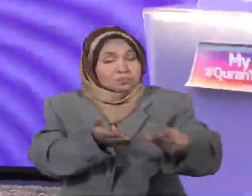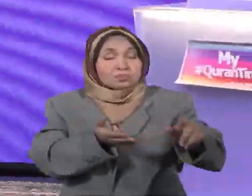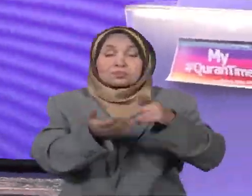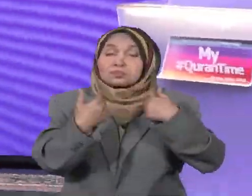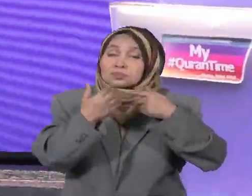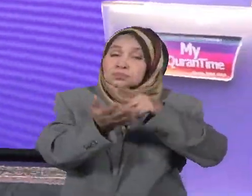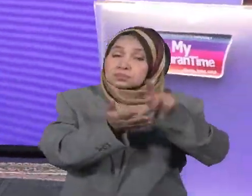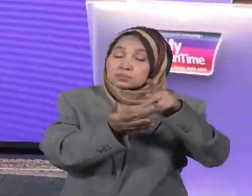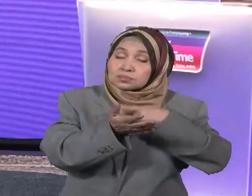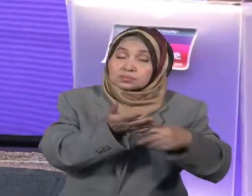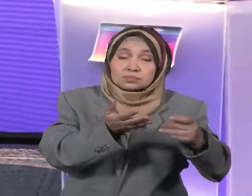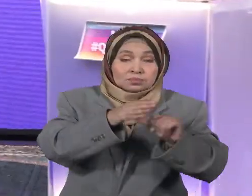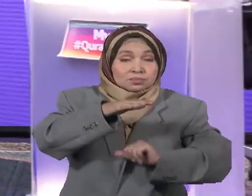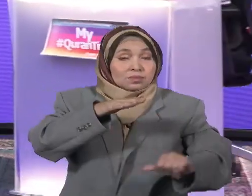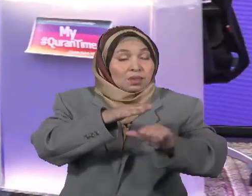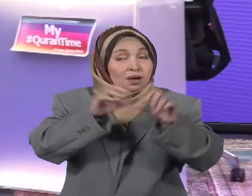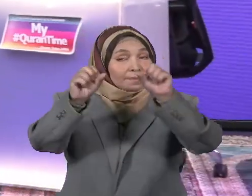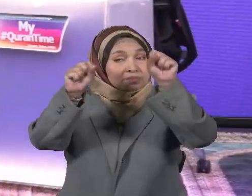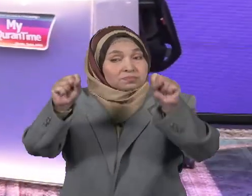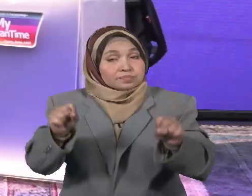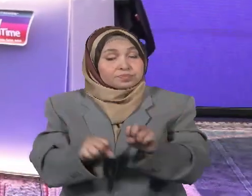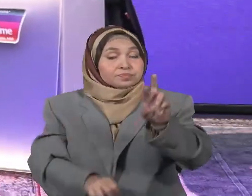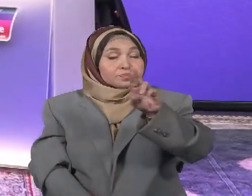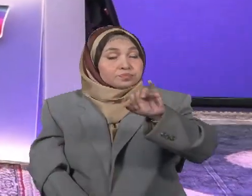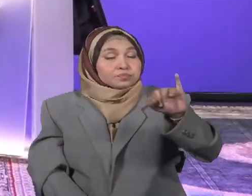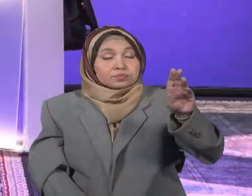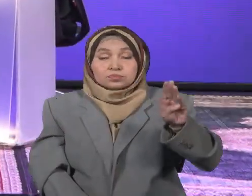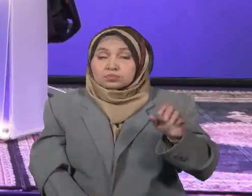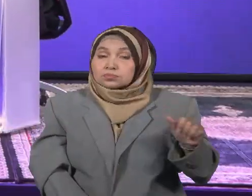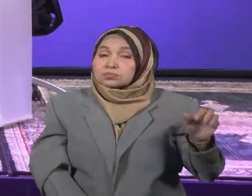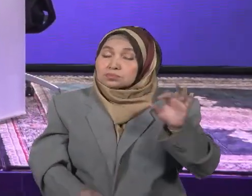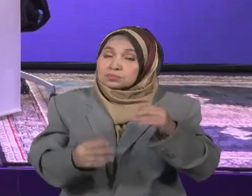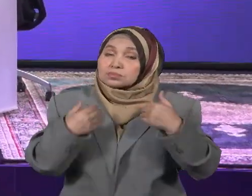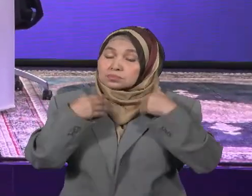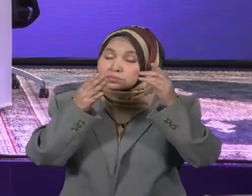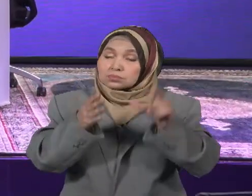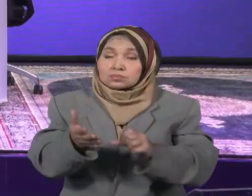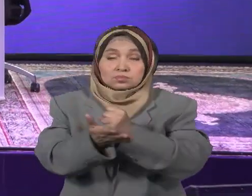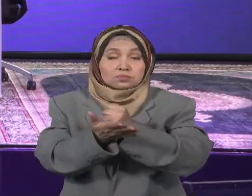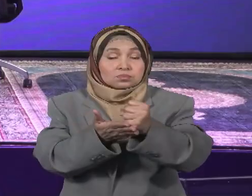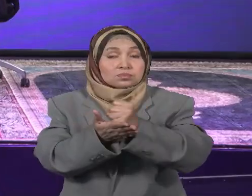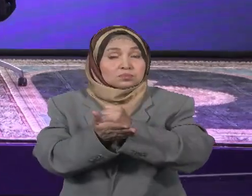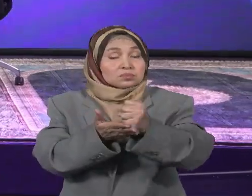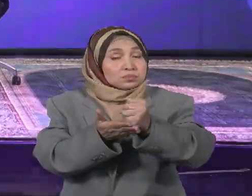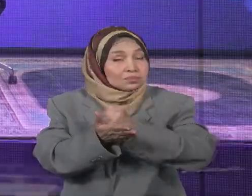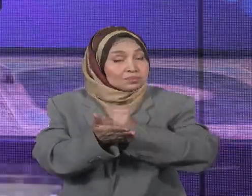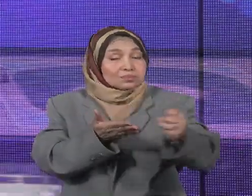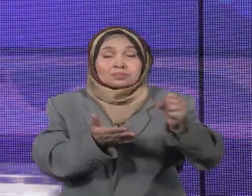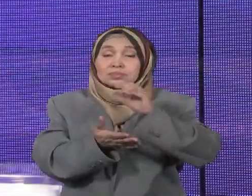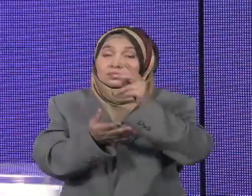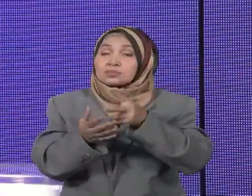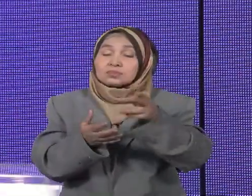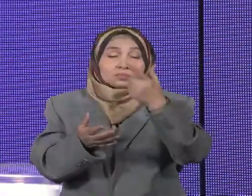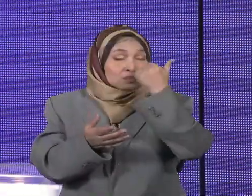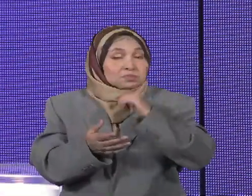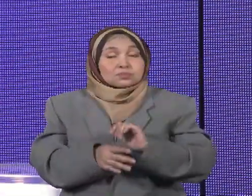perbelanjaan yang berasaskan kepada sistem riba? Cut off ya. Kalau ada orang saatnya dia kata kredit kad tu dia nak potong ya, kan, pasal apa? Pasal dia